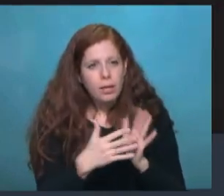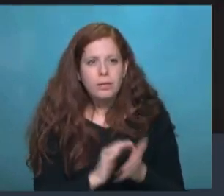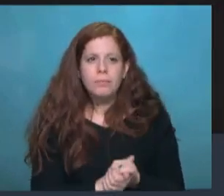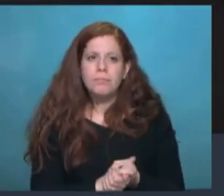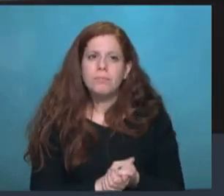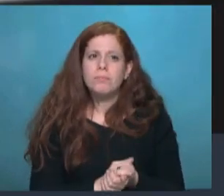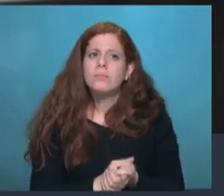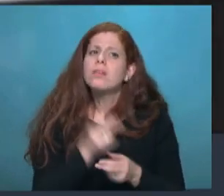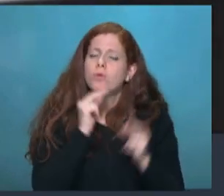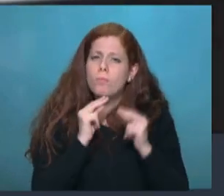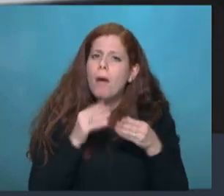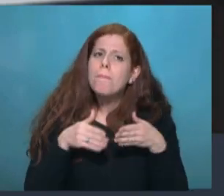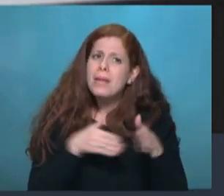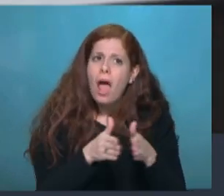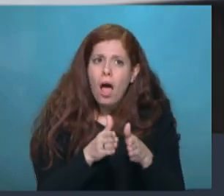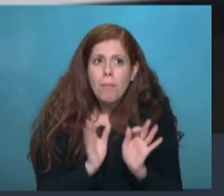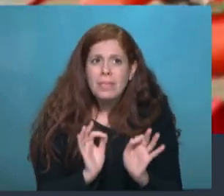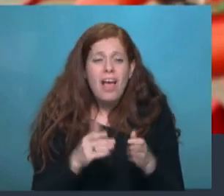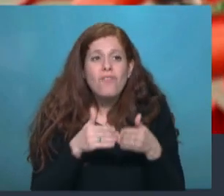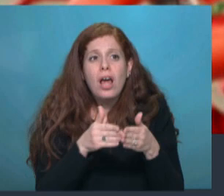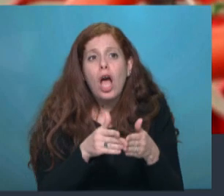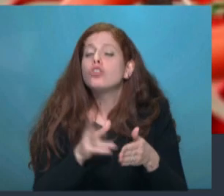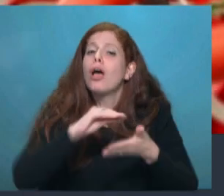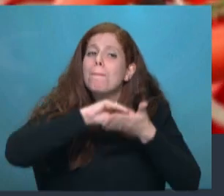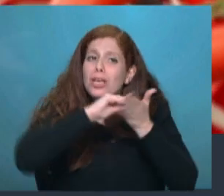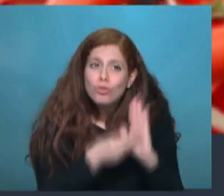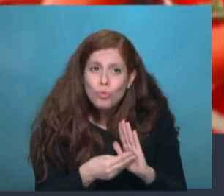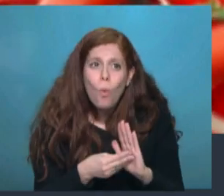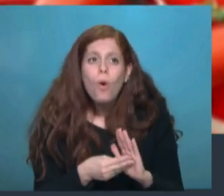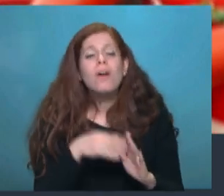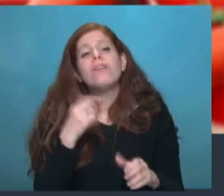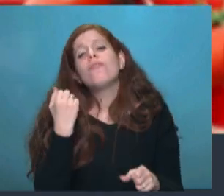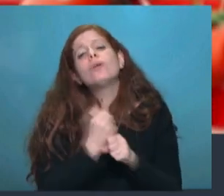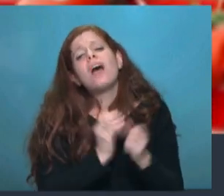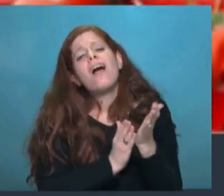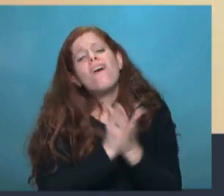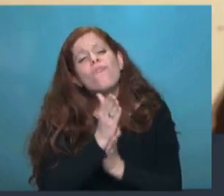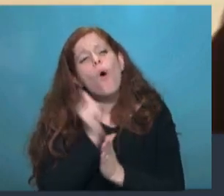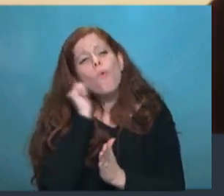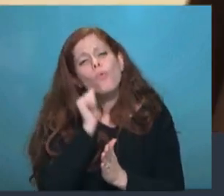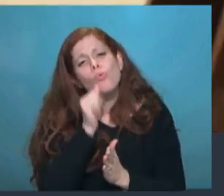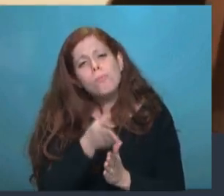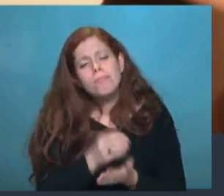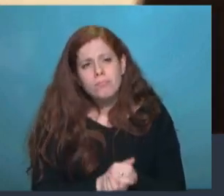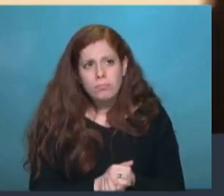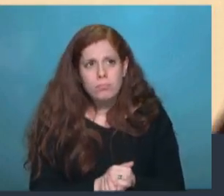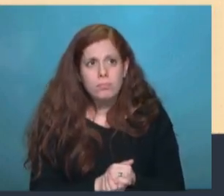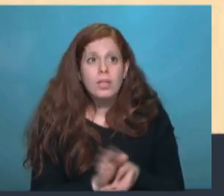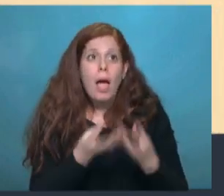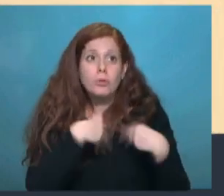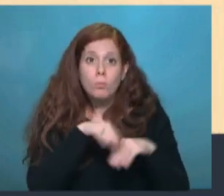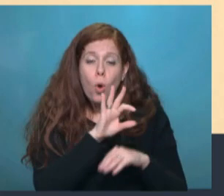muy visitado, era una embarcación que estaba autorizada para hacer este viaje y lo hacía permanentemente. בני משפחותיהן